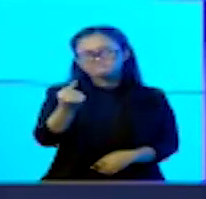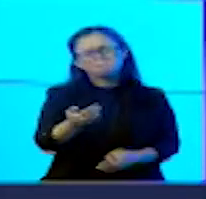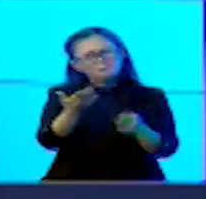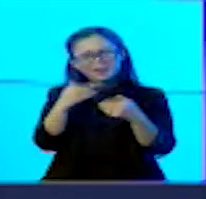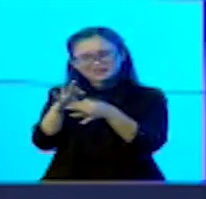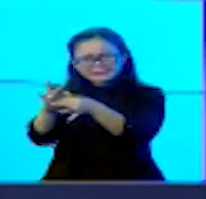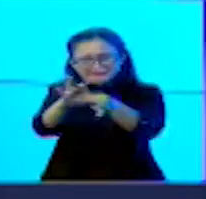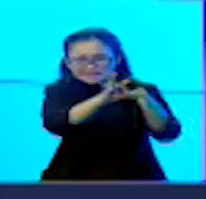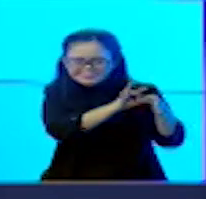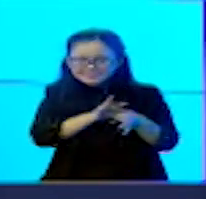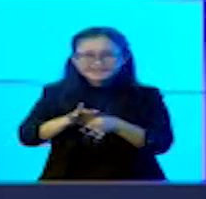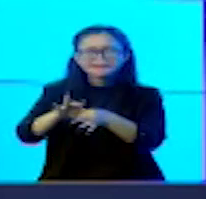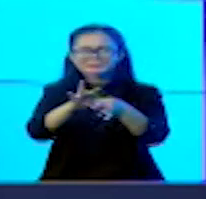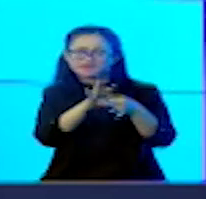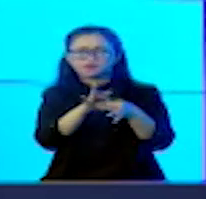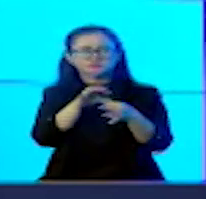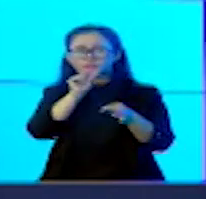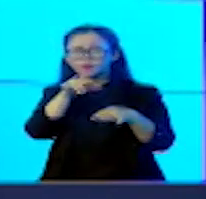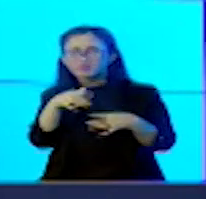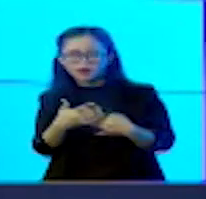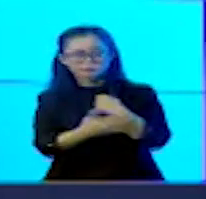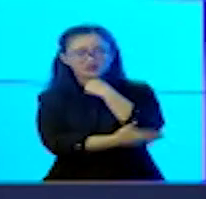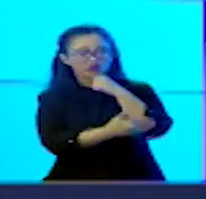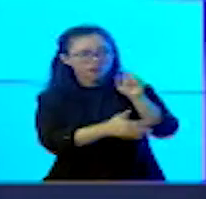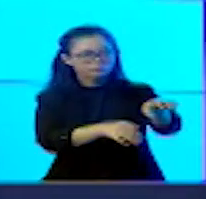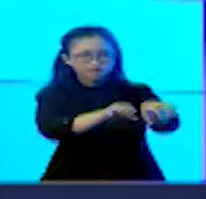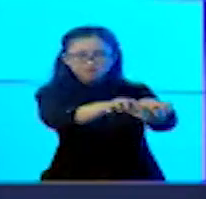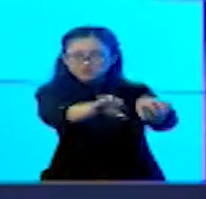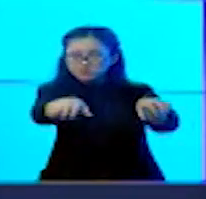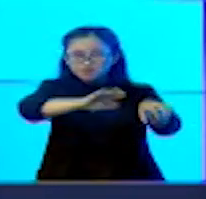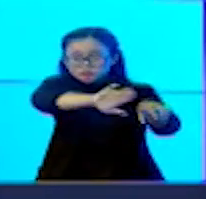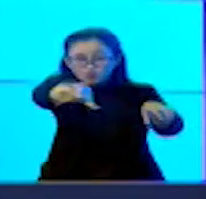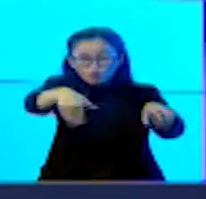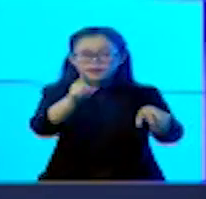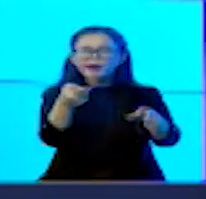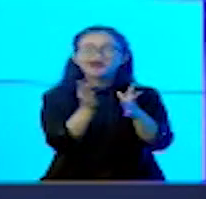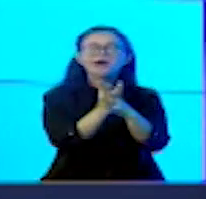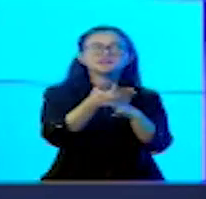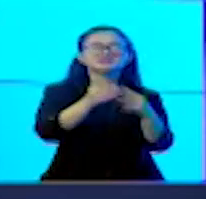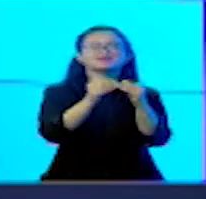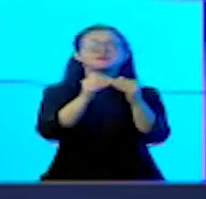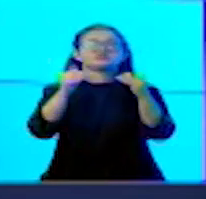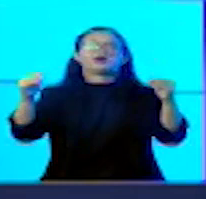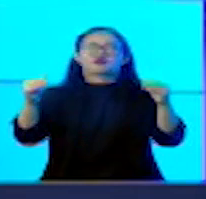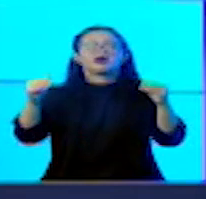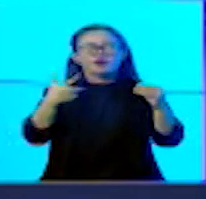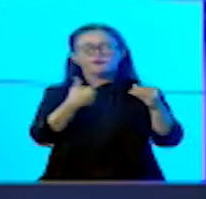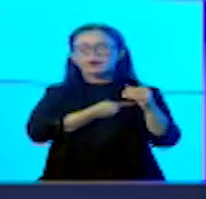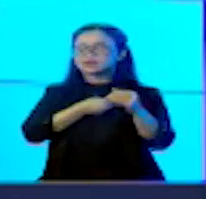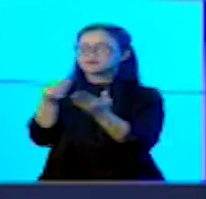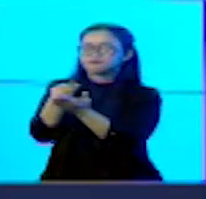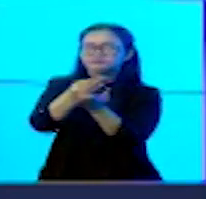sama untuk memastikan bahwa semua negara mendapatkan akses setara terhadap vaksin yang aman